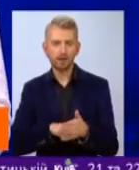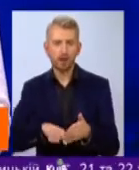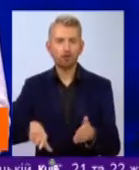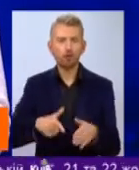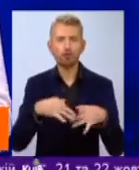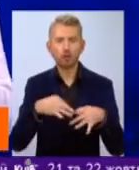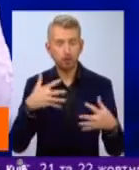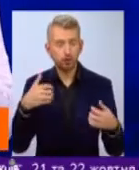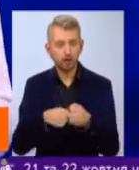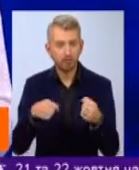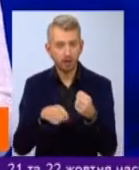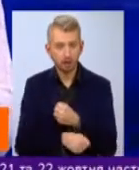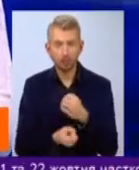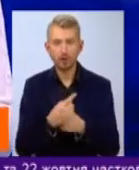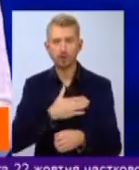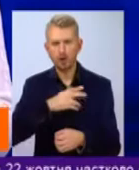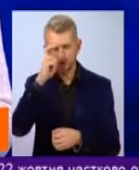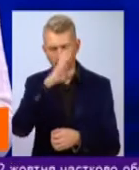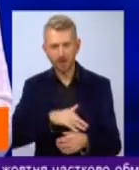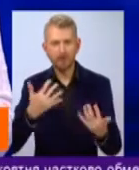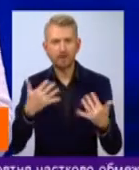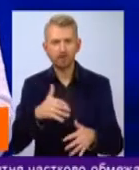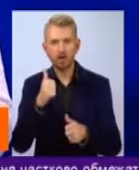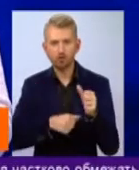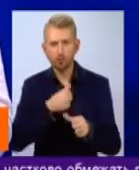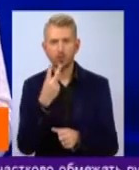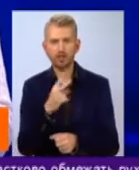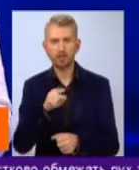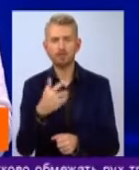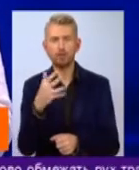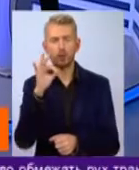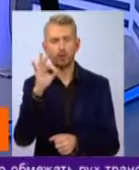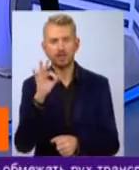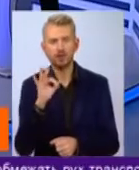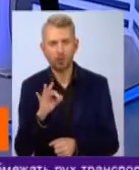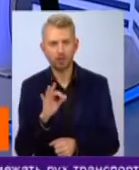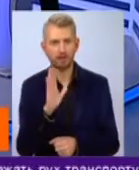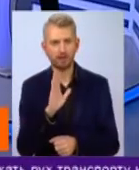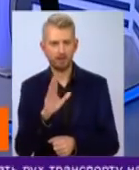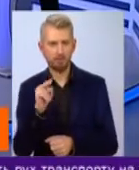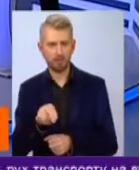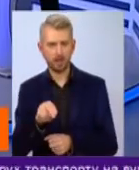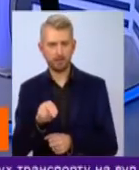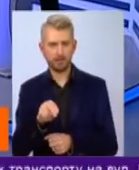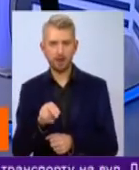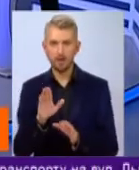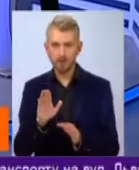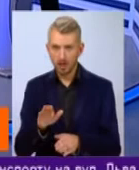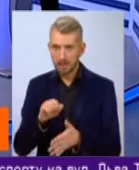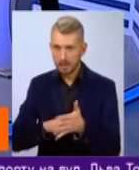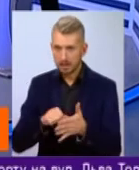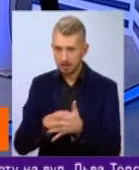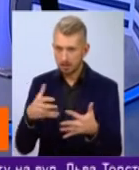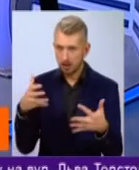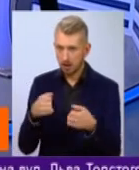травматизму. І виявили, що наша країна втрачає щороку 2,5% ВВП. Тільки за рахунок того, що хтось